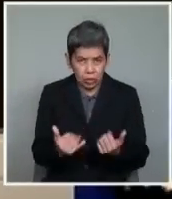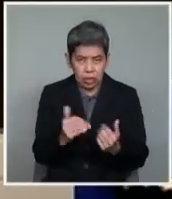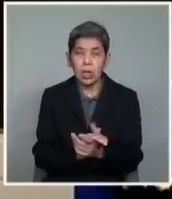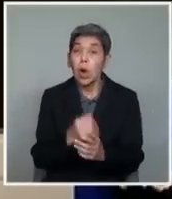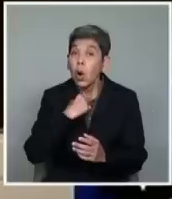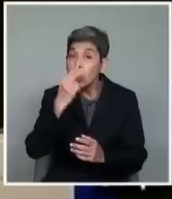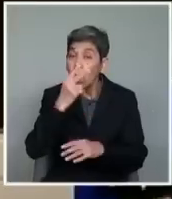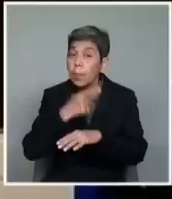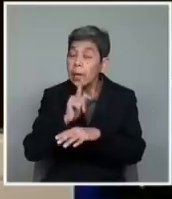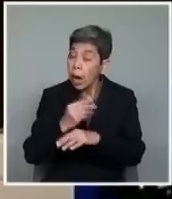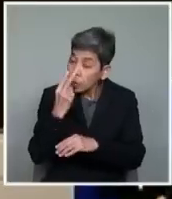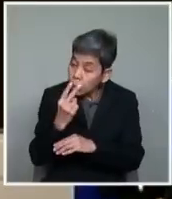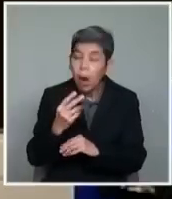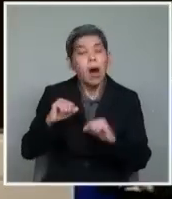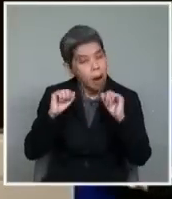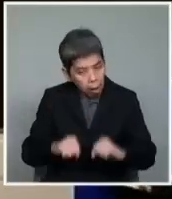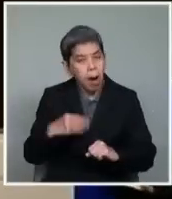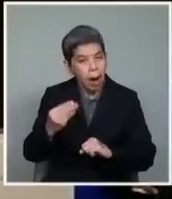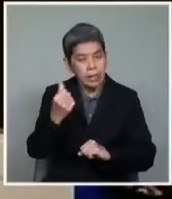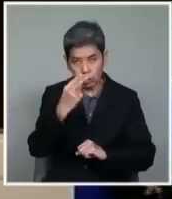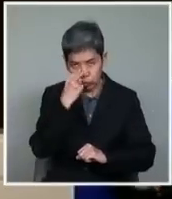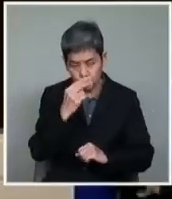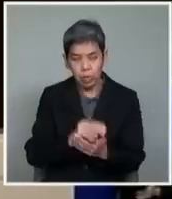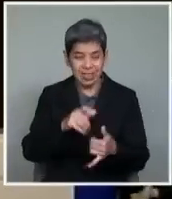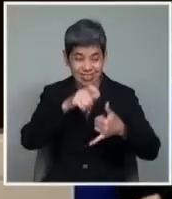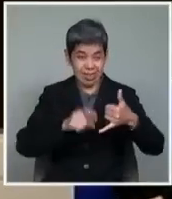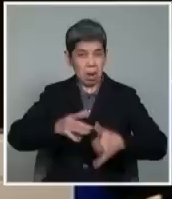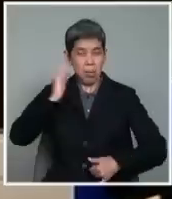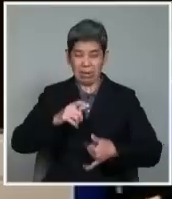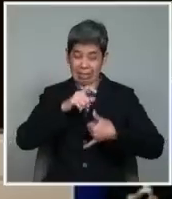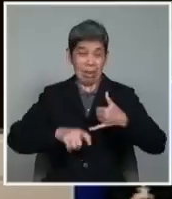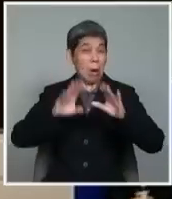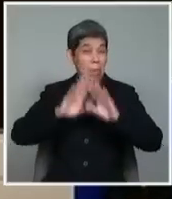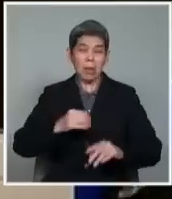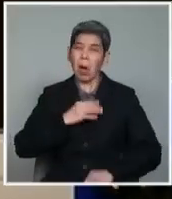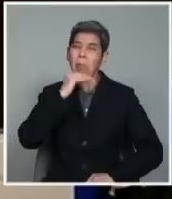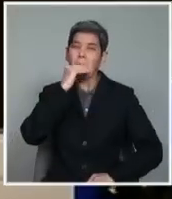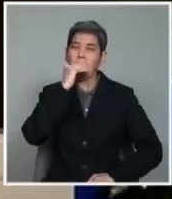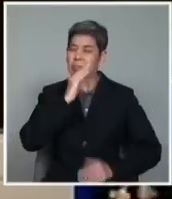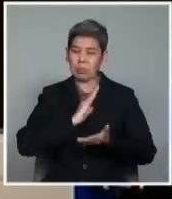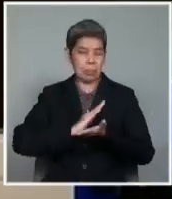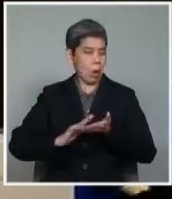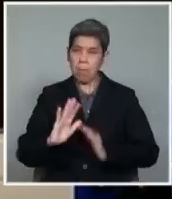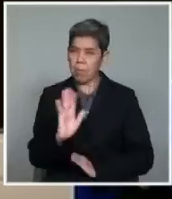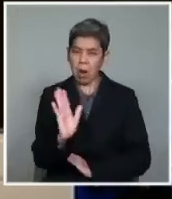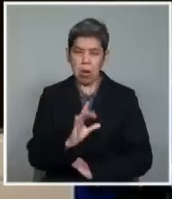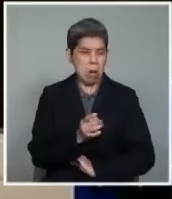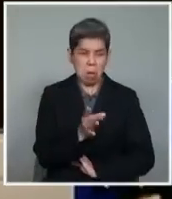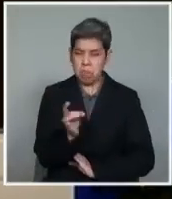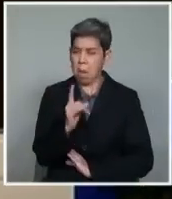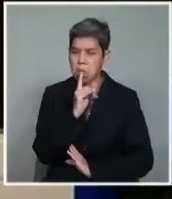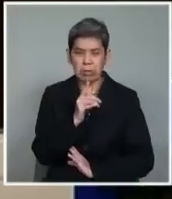เว้นแต่ประธานจะอนุญาตห้ามผู้อภิปรายแสดงกิริยาหรือวาจาอันไม่สุภาพใส่ร้าย